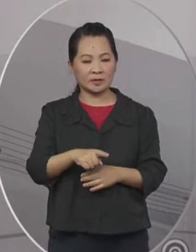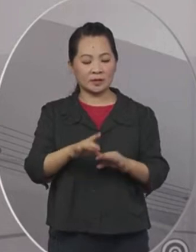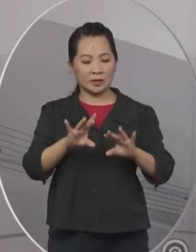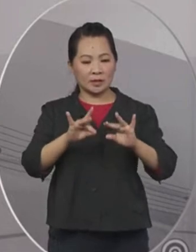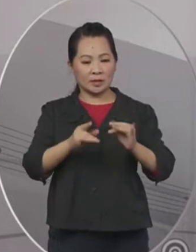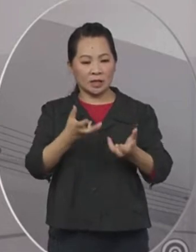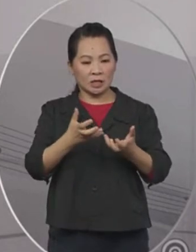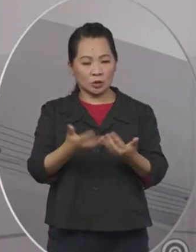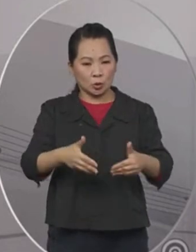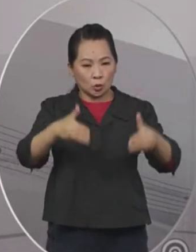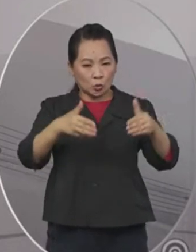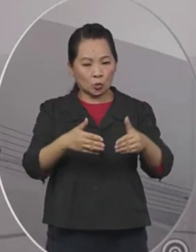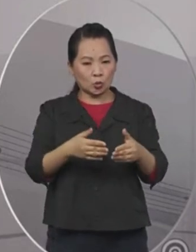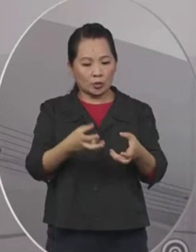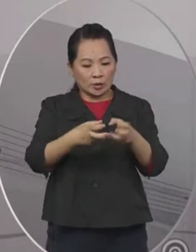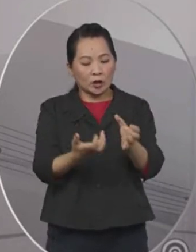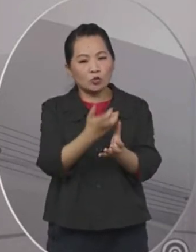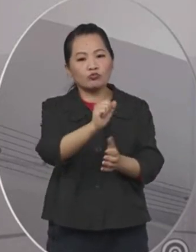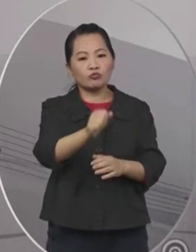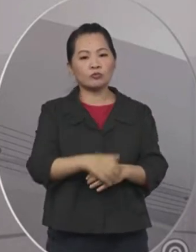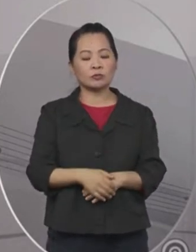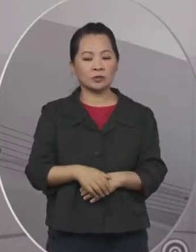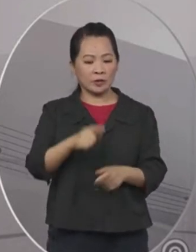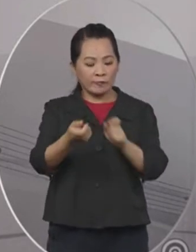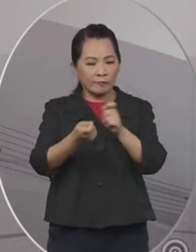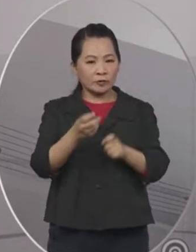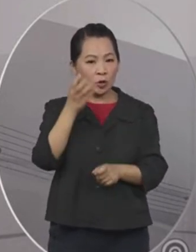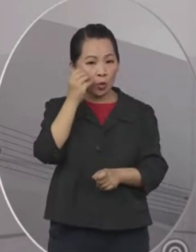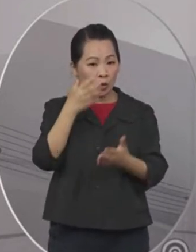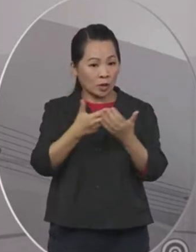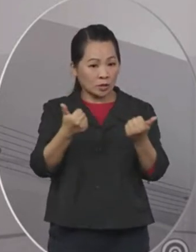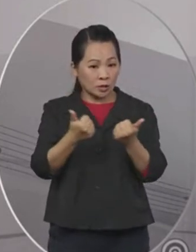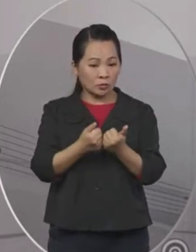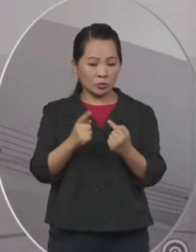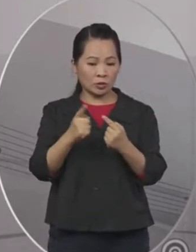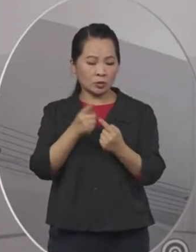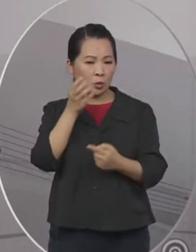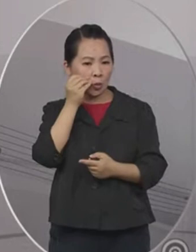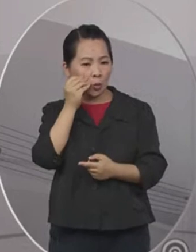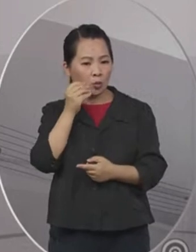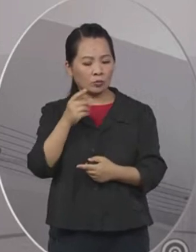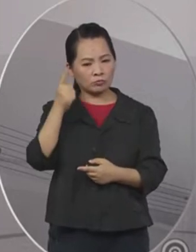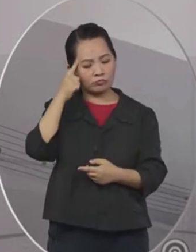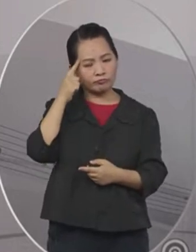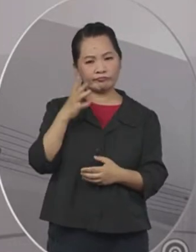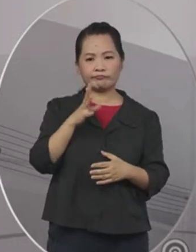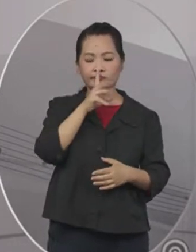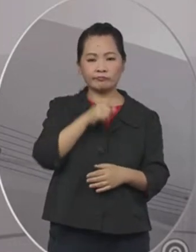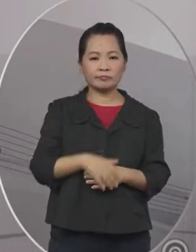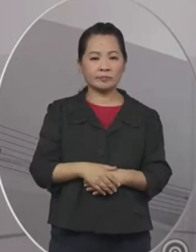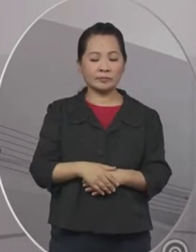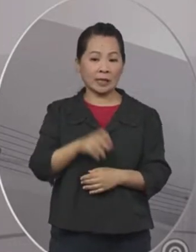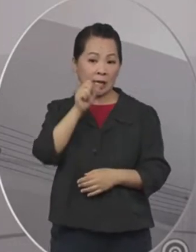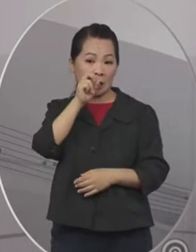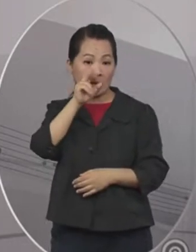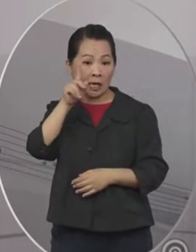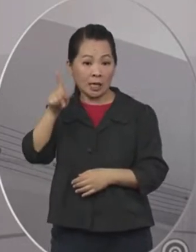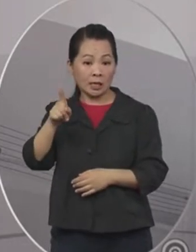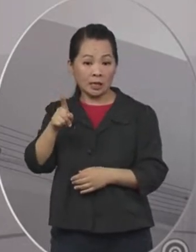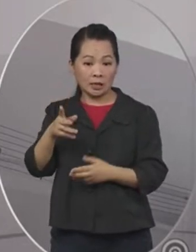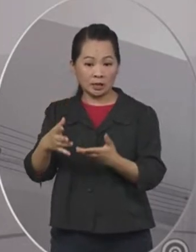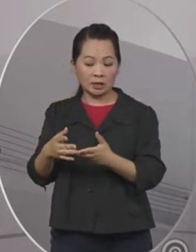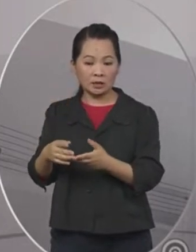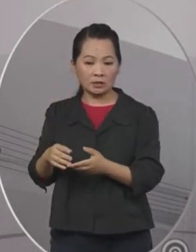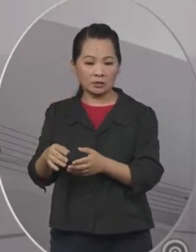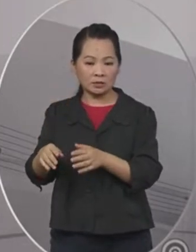温泉蛋，这让地方的观光协会以及很多观光客不能理解， 因为在宜兰的地热谷温泉公